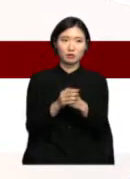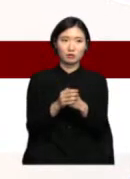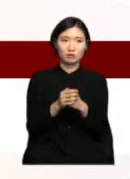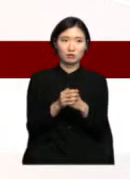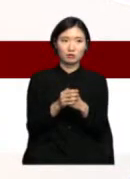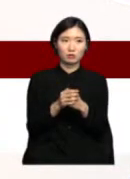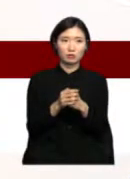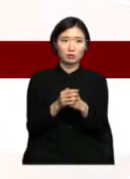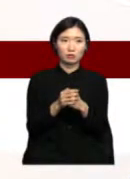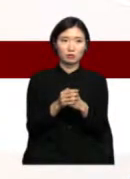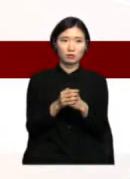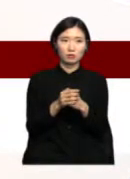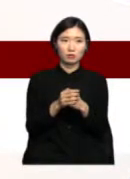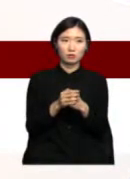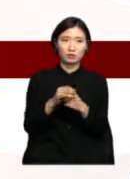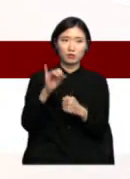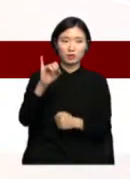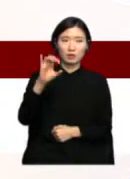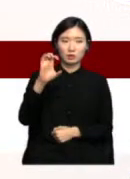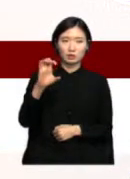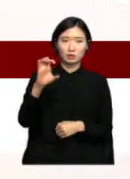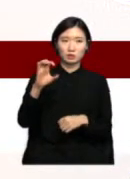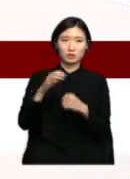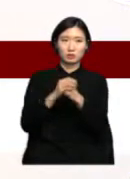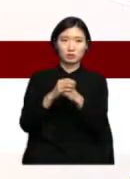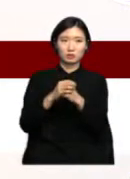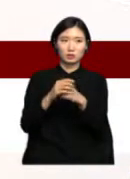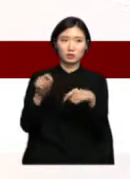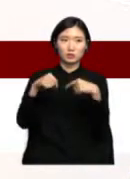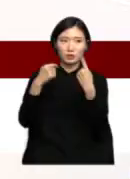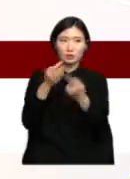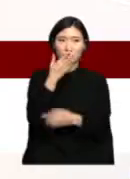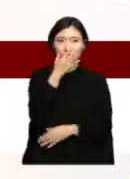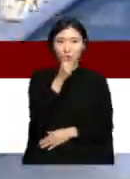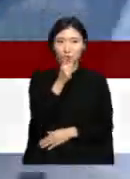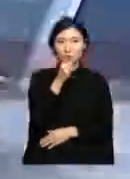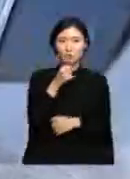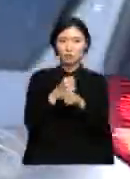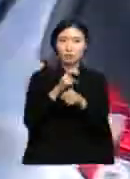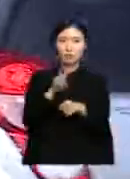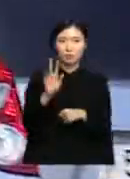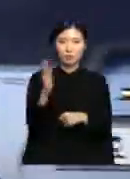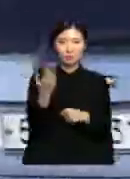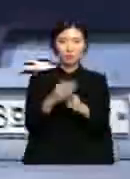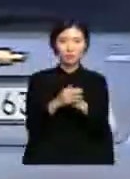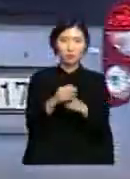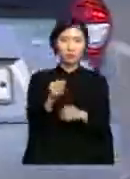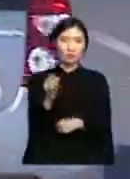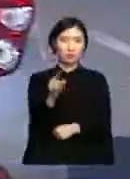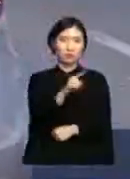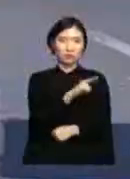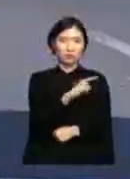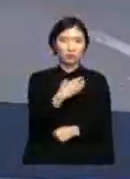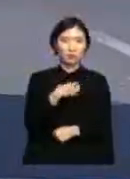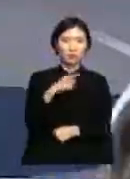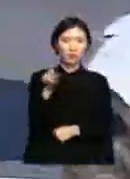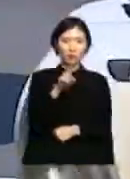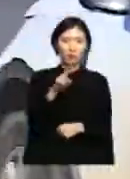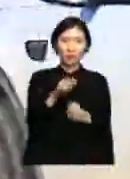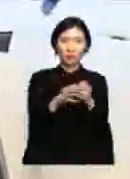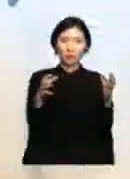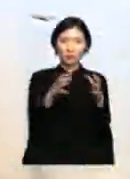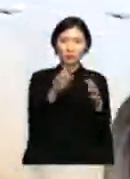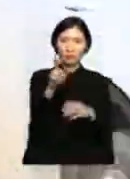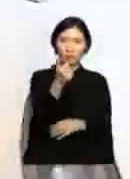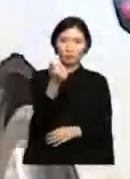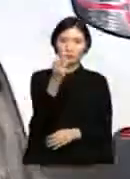차인데 저기 IC를 저쪽으로 빠질 수 있게 만들어줘야죠, 돌아서. 가장 큰 문제는 합류 지점 불과 150m